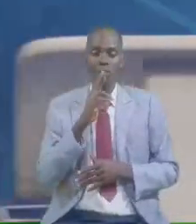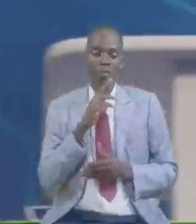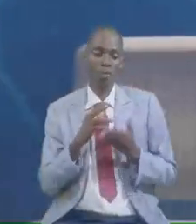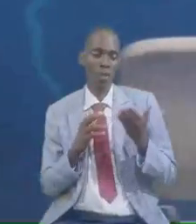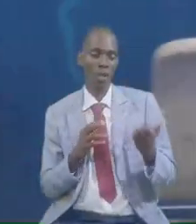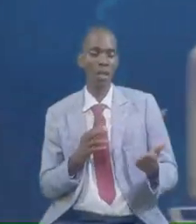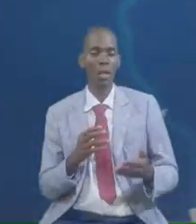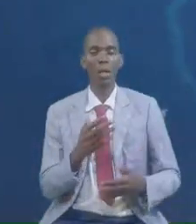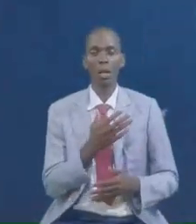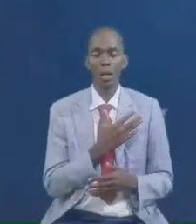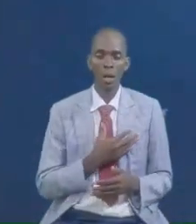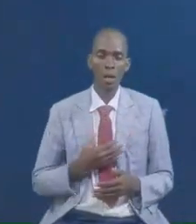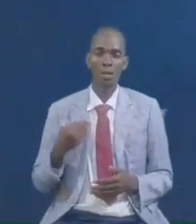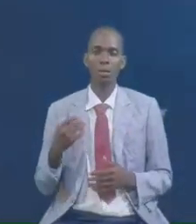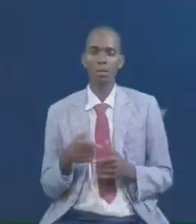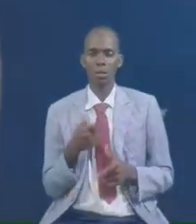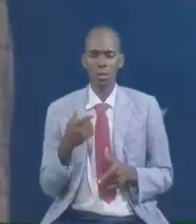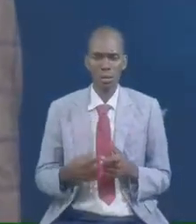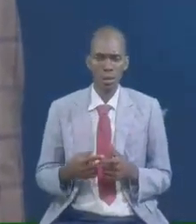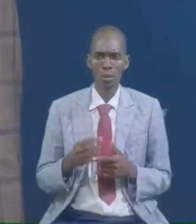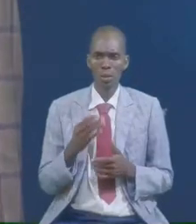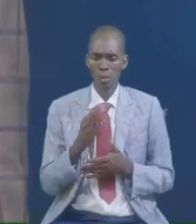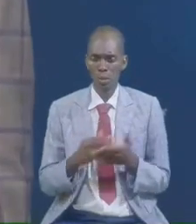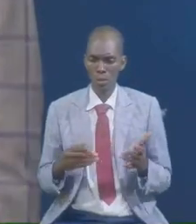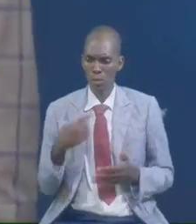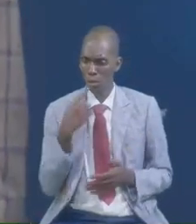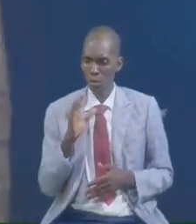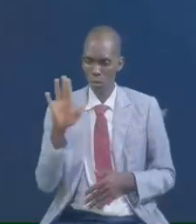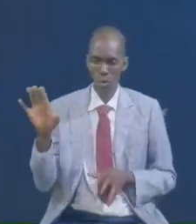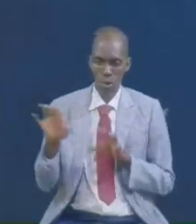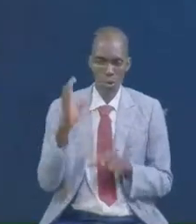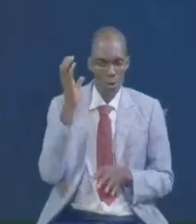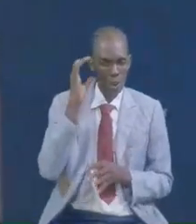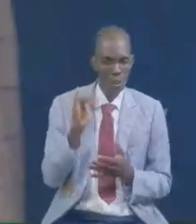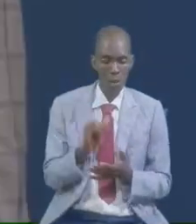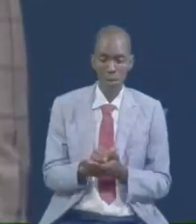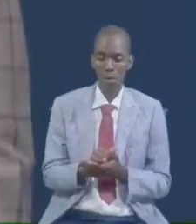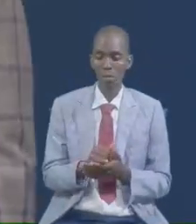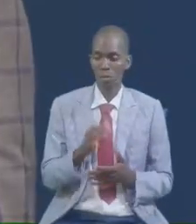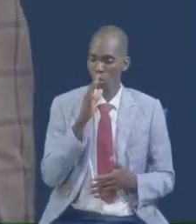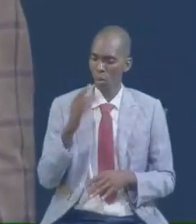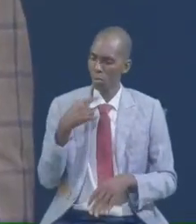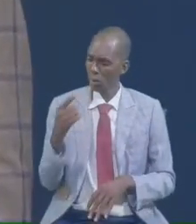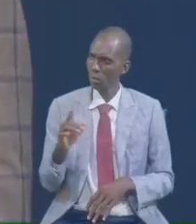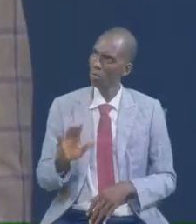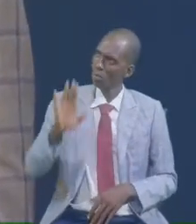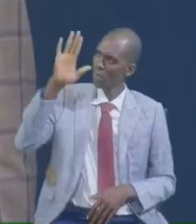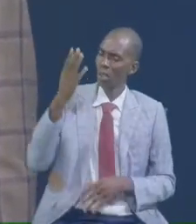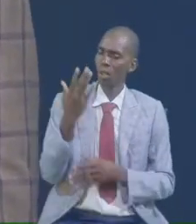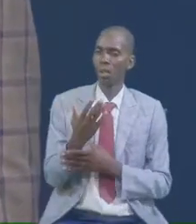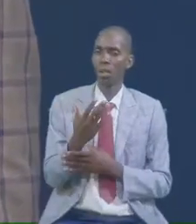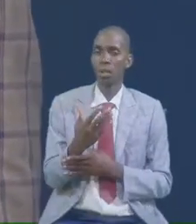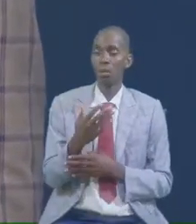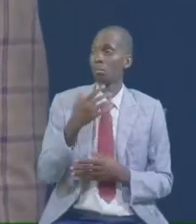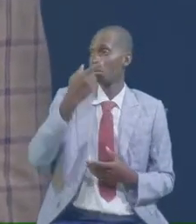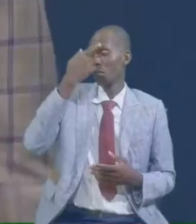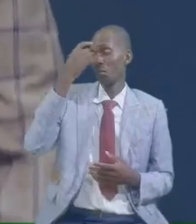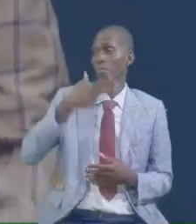Tu es là, ta maman dit, est-ce que tu as entendu ça? Lève ta main, non? Et parce que ta maman a dit,